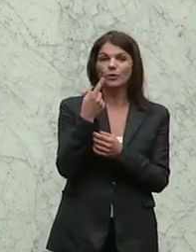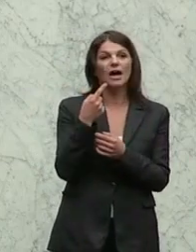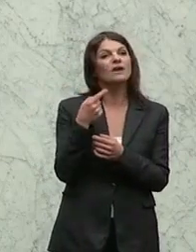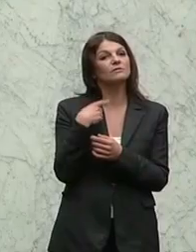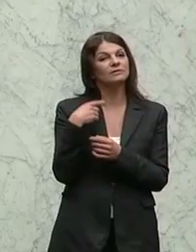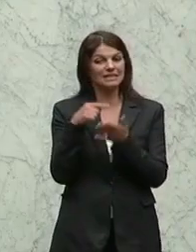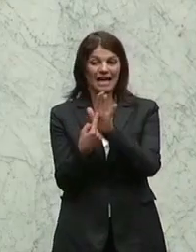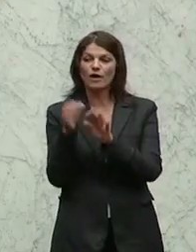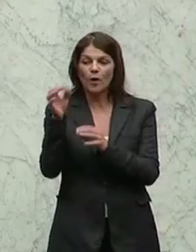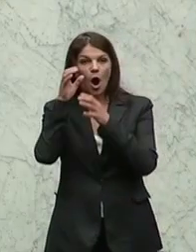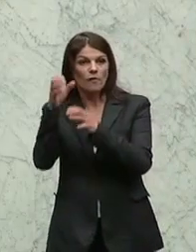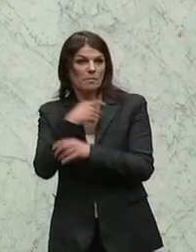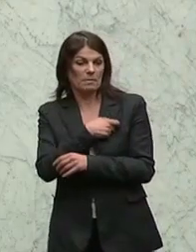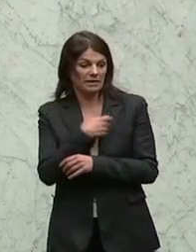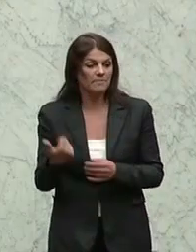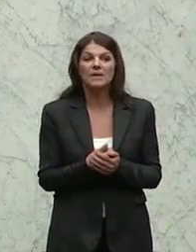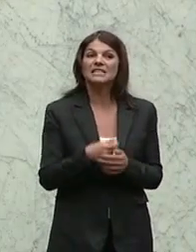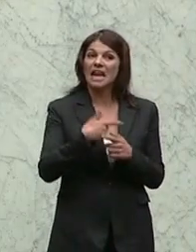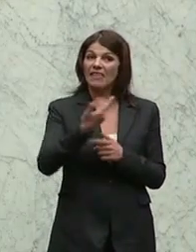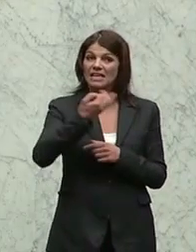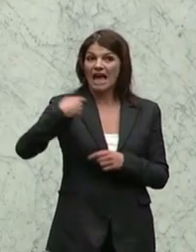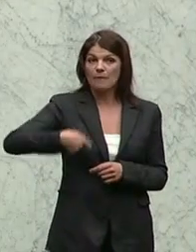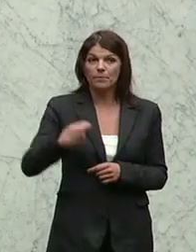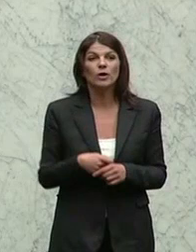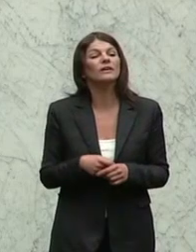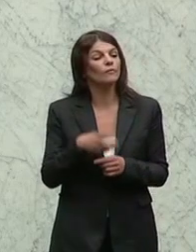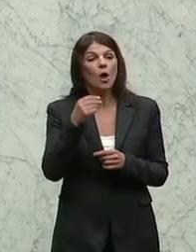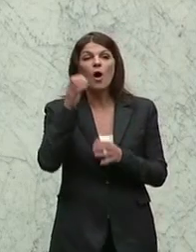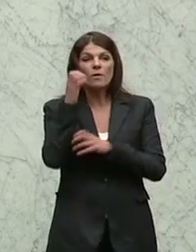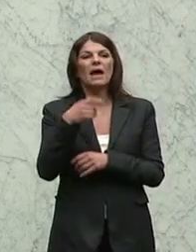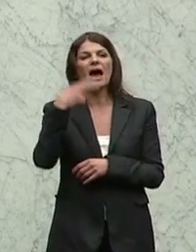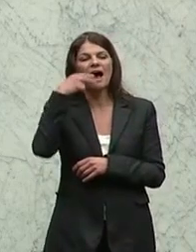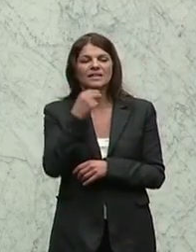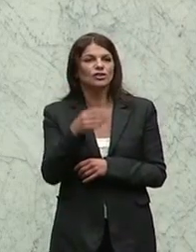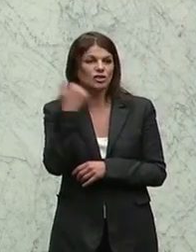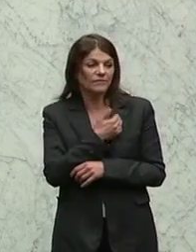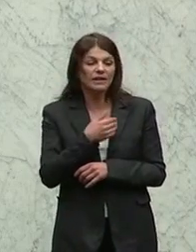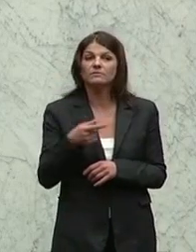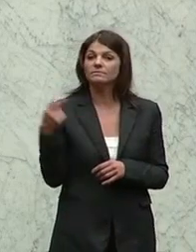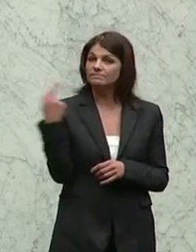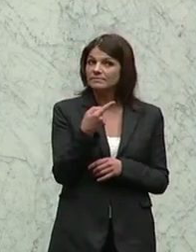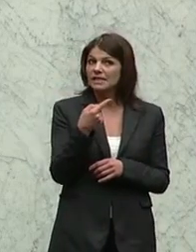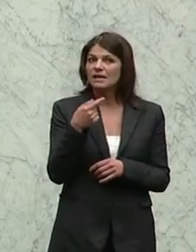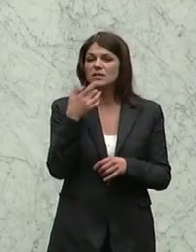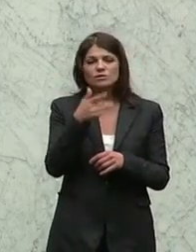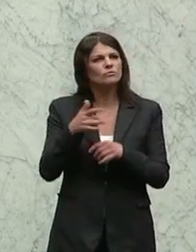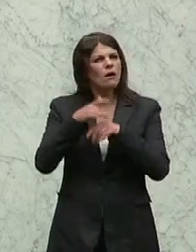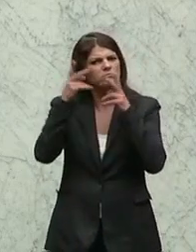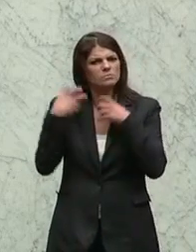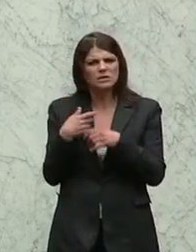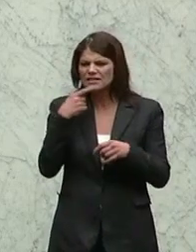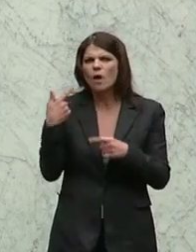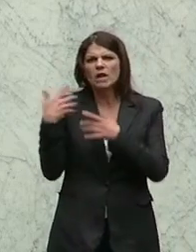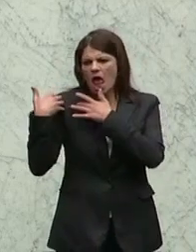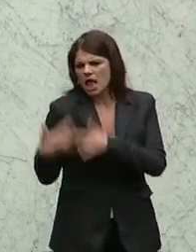gerichtet. Ein Landtagsabgeordneter der ÖVP, Hans Schaffetter aus Salzburg, sagt zu den Gastronomen, es wurden Entlastungen